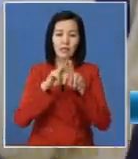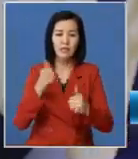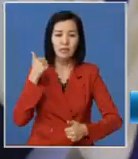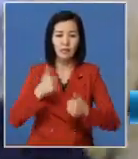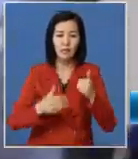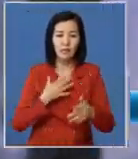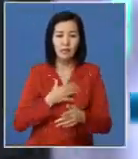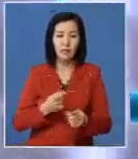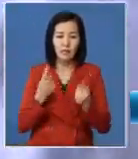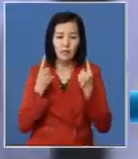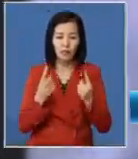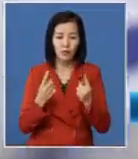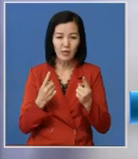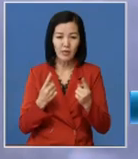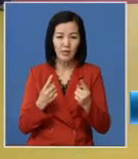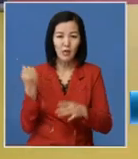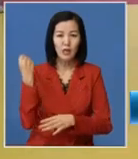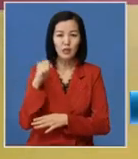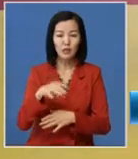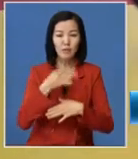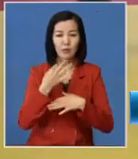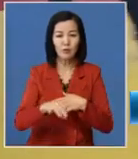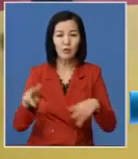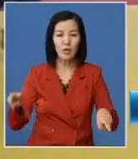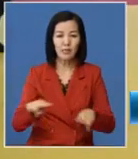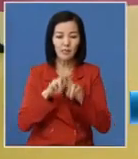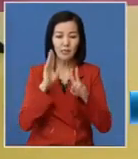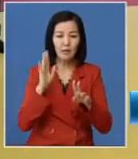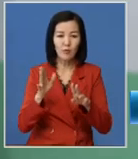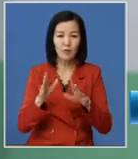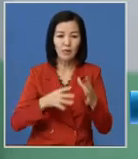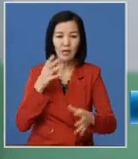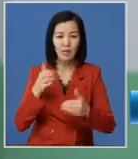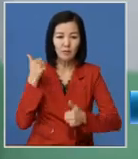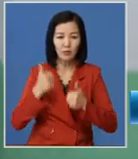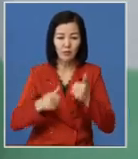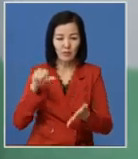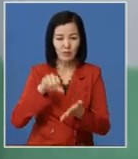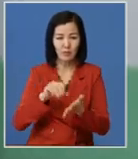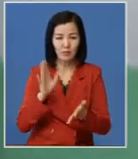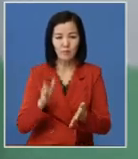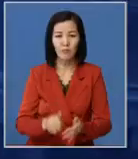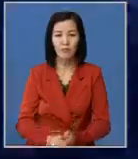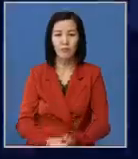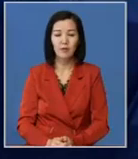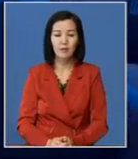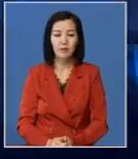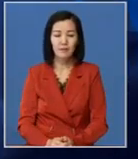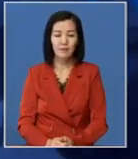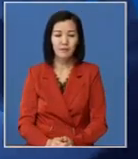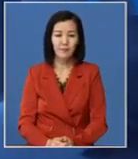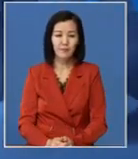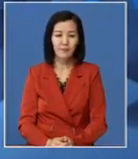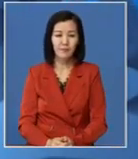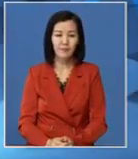жарыстың маңызы өте жоғары. Өйткені жеңімпаз күзде сол Елордада жалауын көтеретін әлем чемпионатында күресетін болады. Жарқын Нұрланұлы, Абзал Нөсепов,